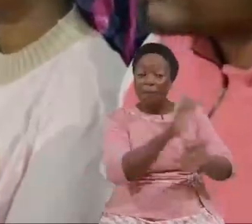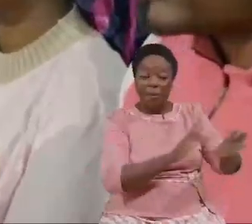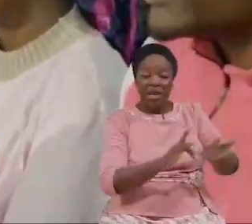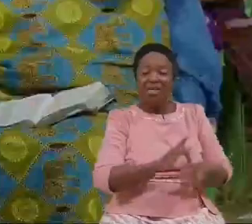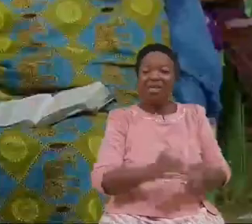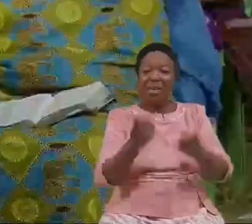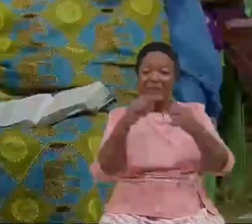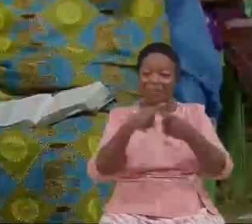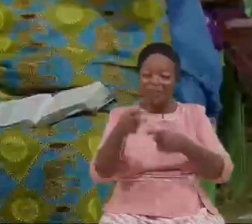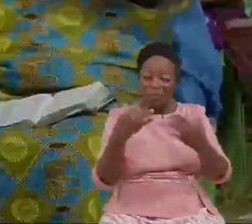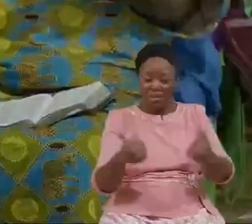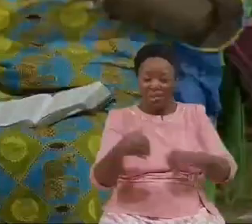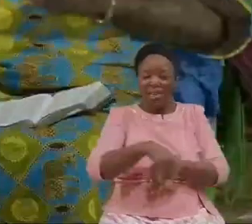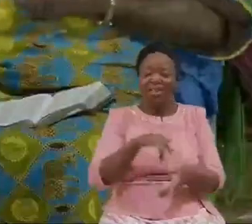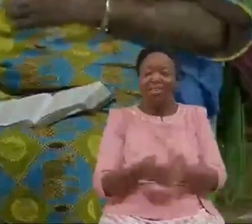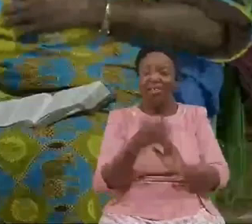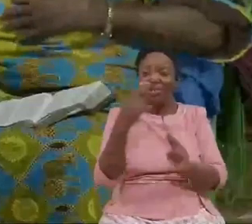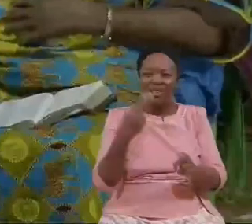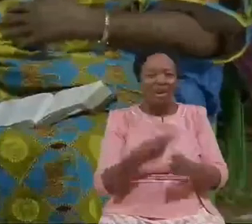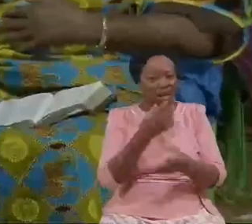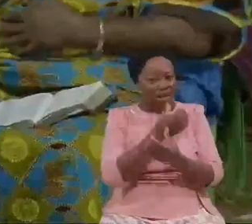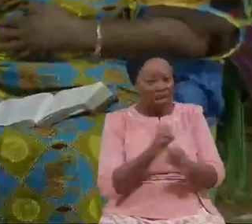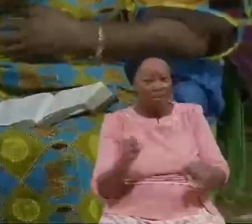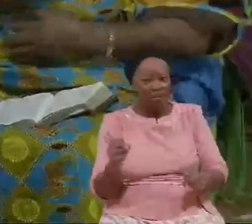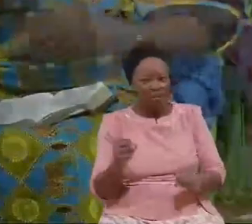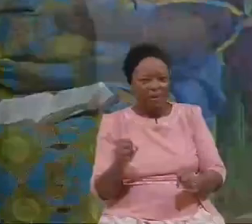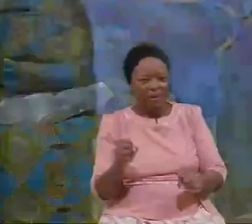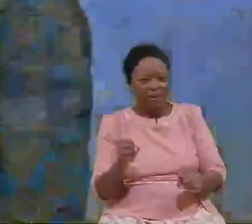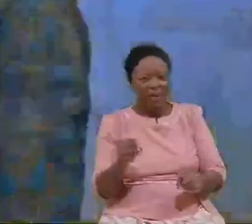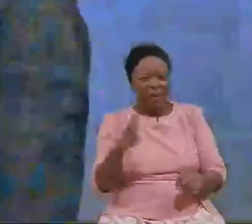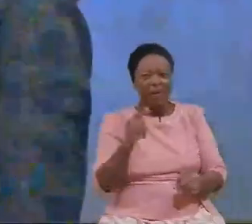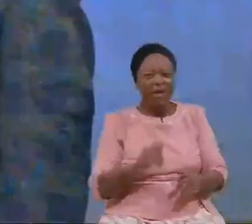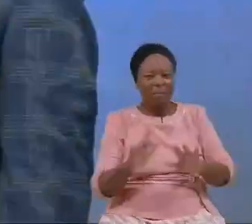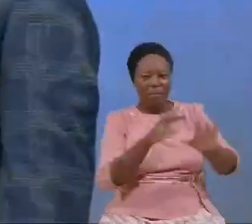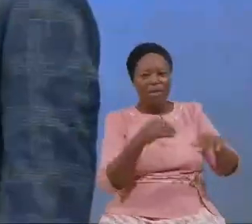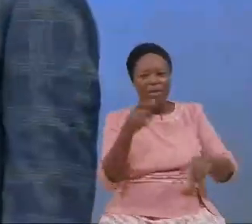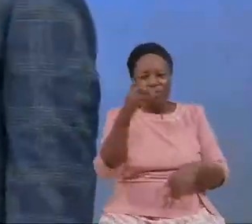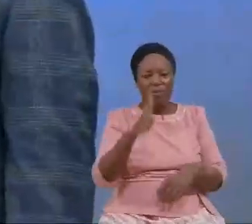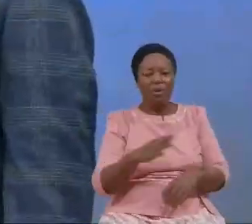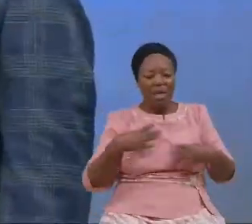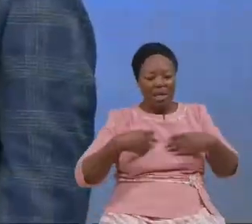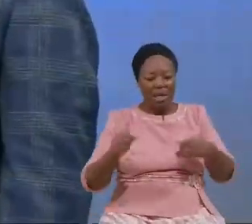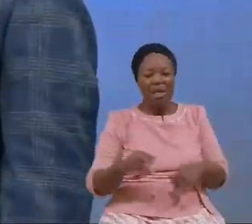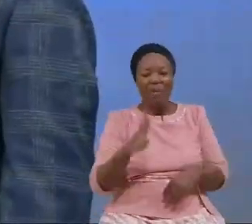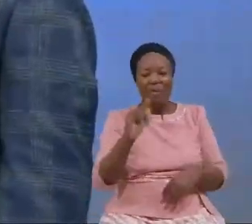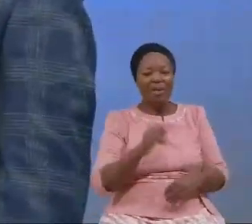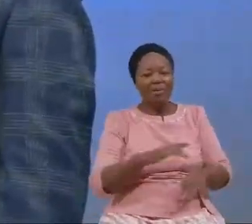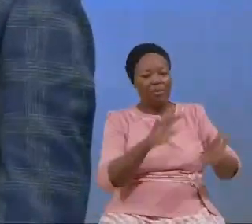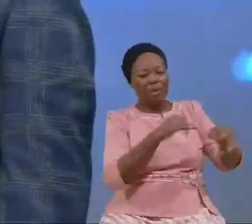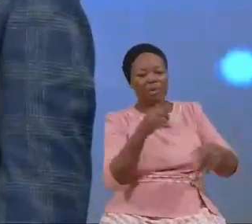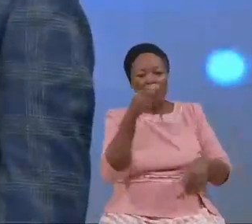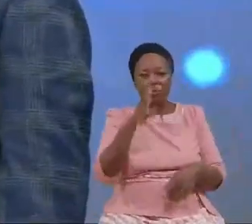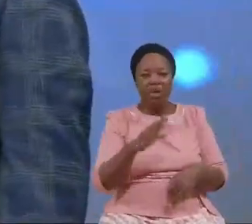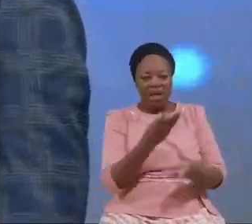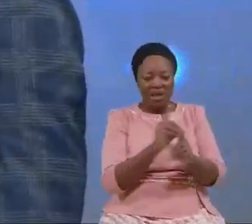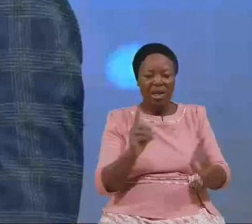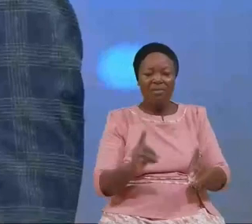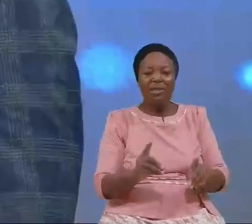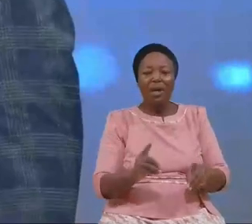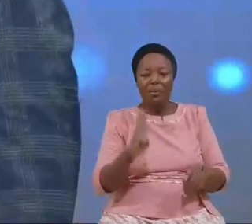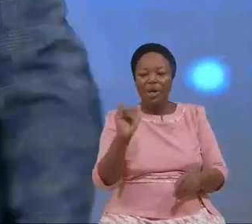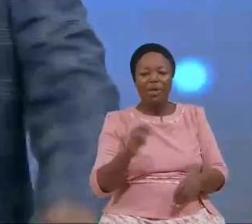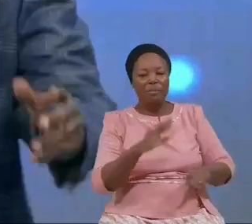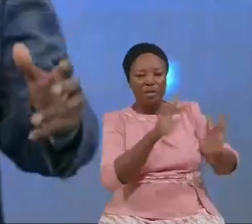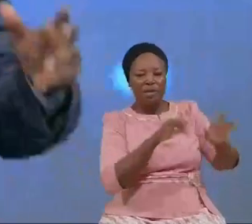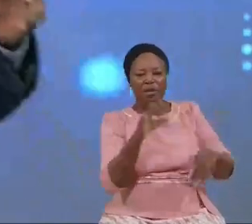soir le salut pas la musique de Dieu la guérison pas la musique de Dieu la délivrance pas la miséricorde de